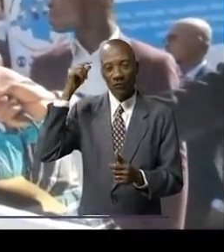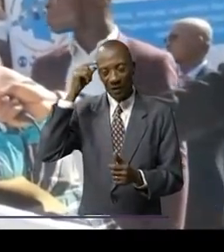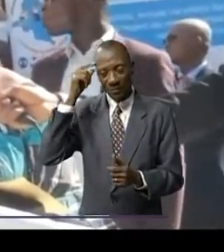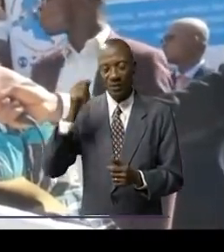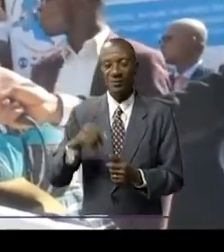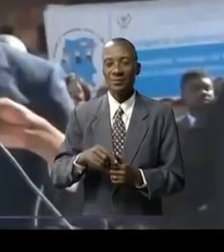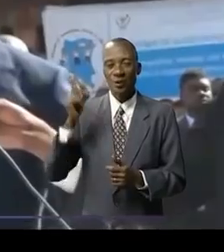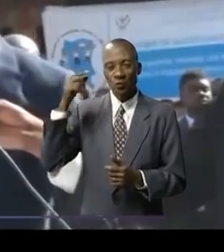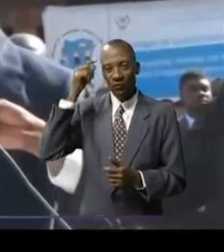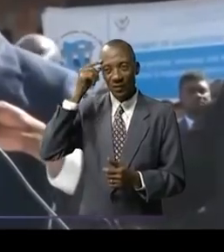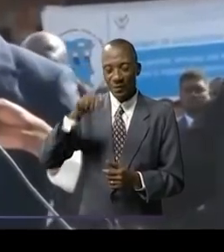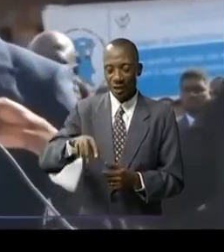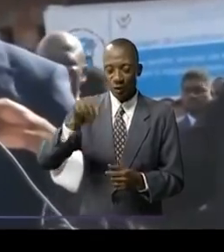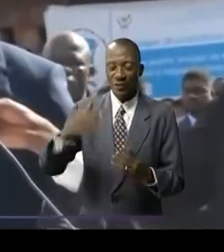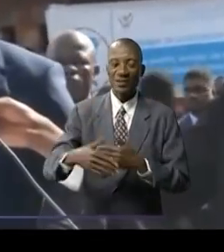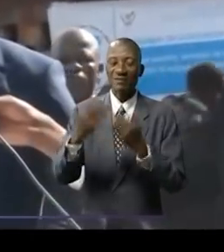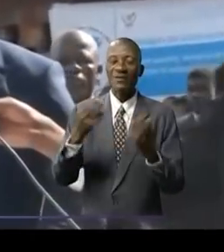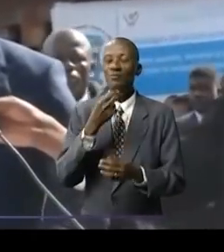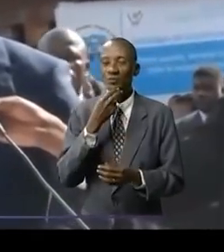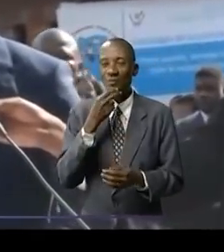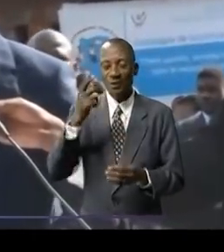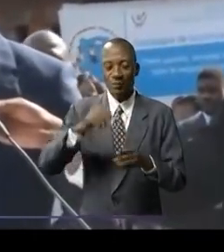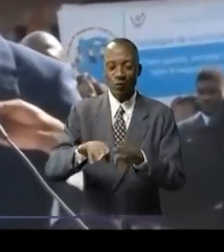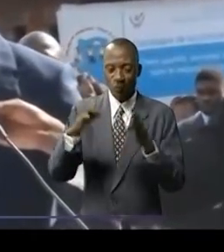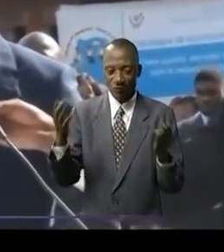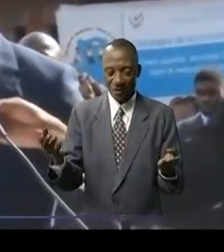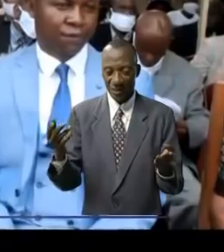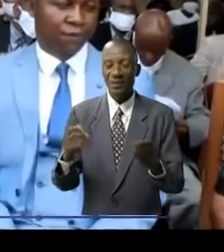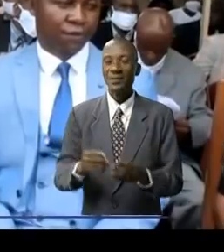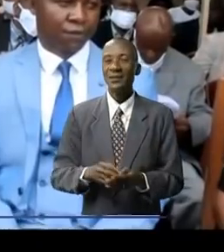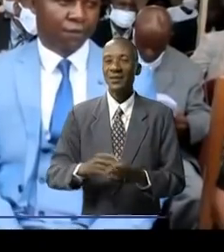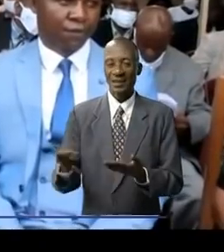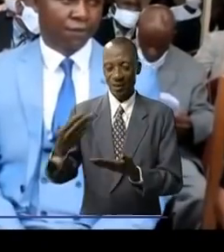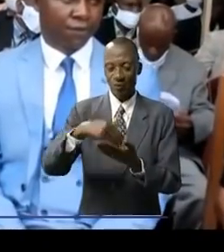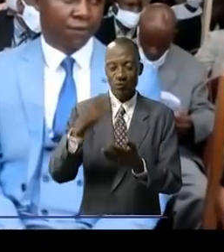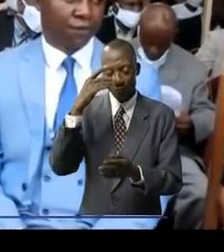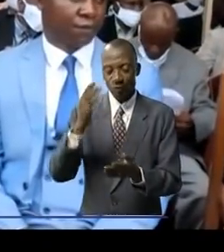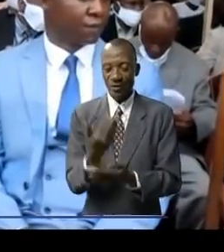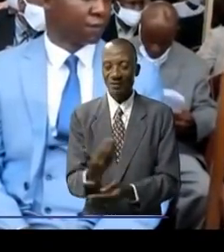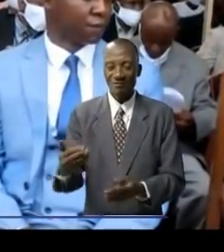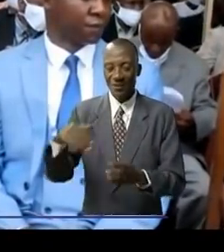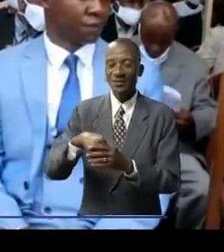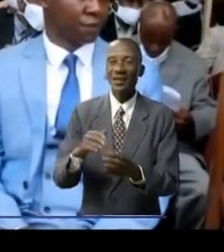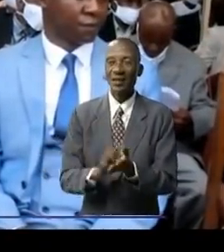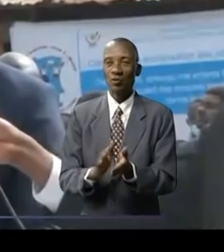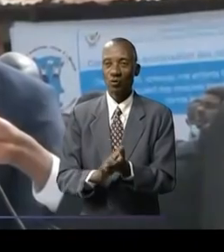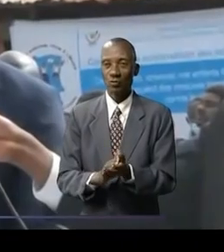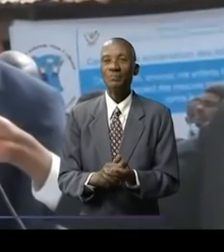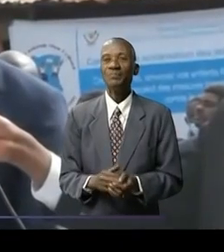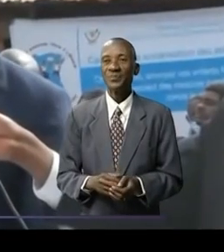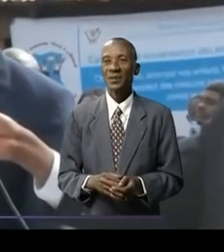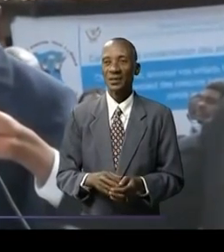la République. Le ministre Tony Mwamba a placé cette année scolaire 2021-2022 sous le signe de la